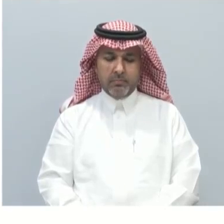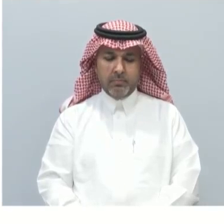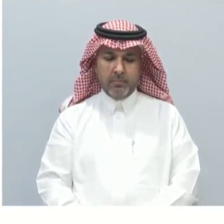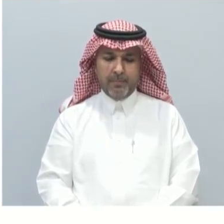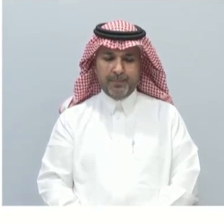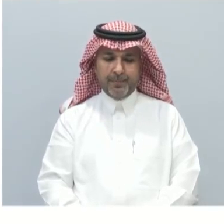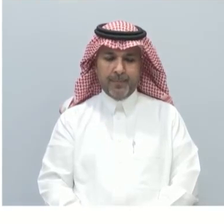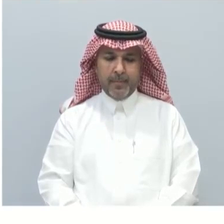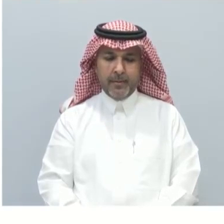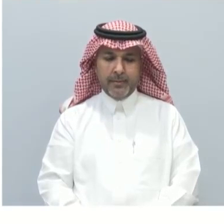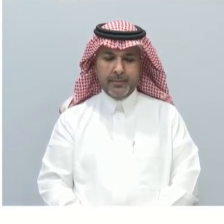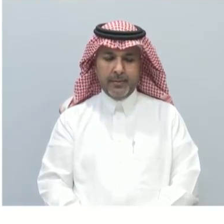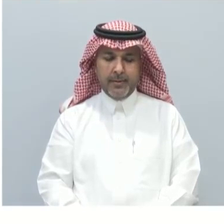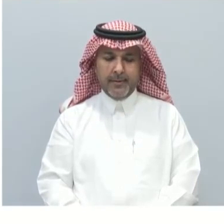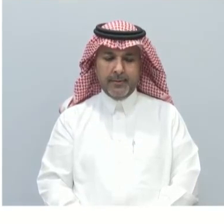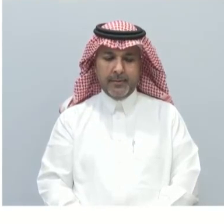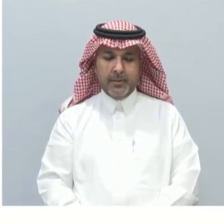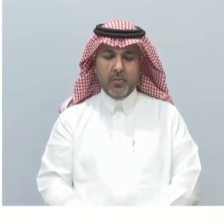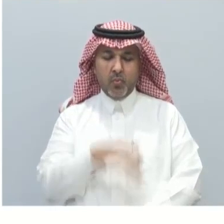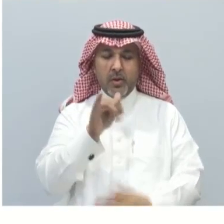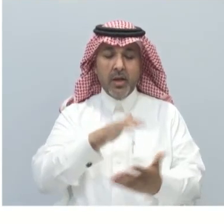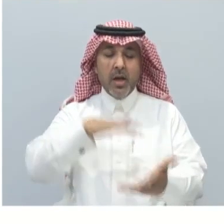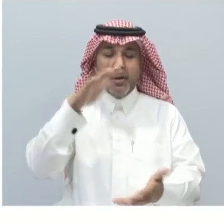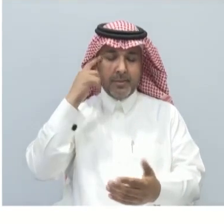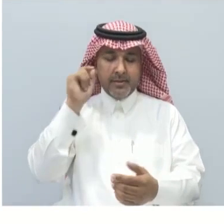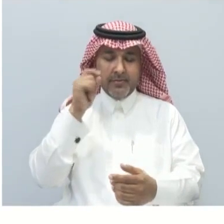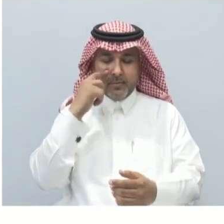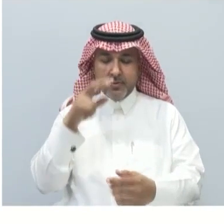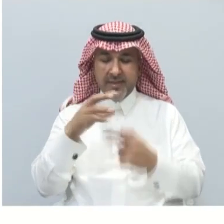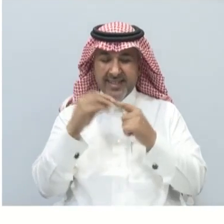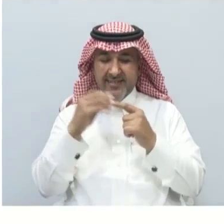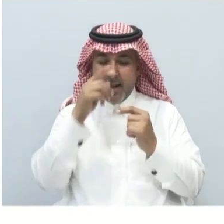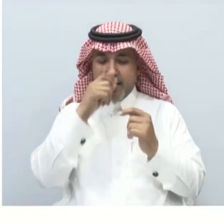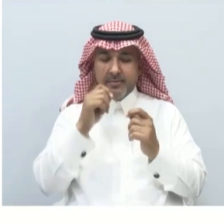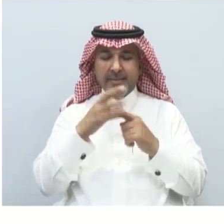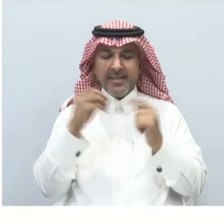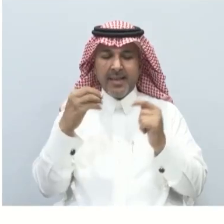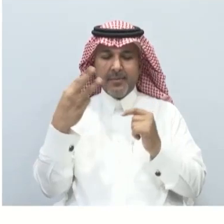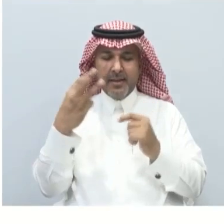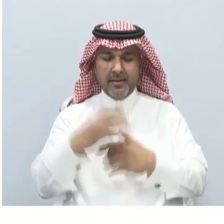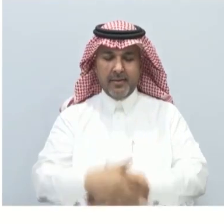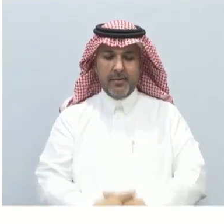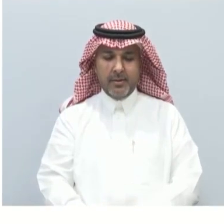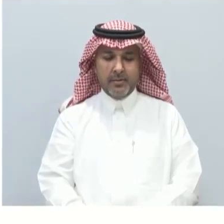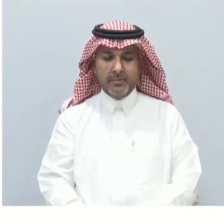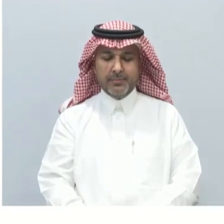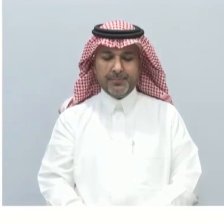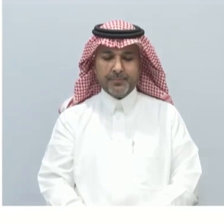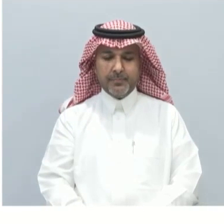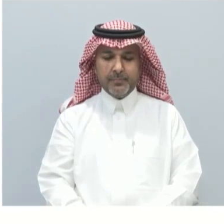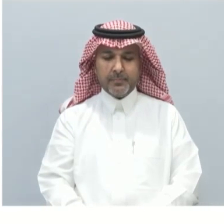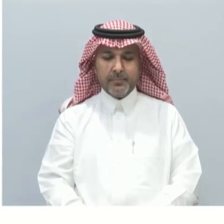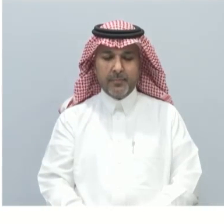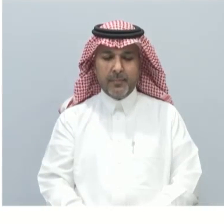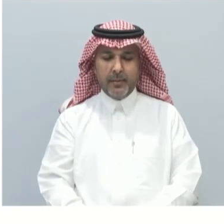واي قلنا دائما تكون اكبر من الصفر ولكن لان معي سالب ثلاثه اذا بتصير سالب ثلاثه بهذا الشكل اذا